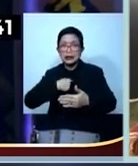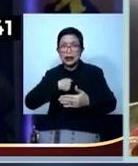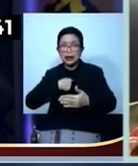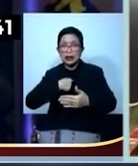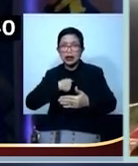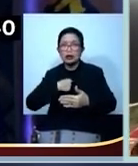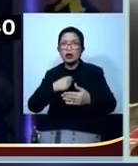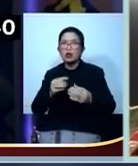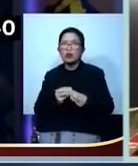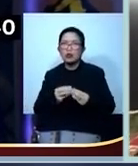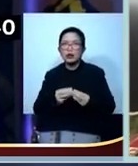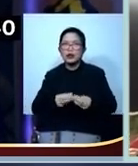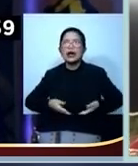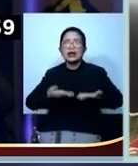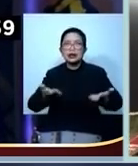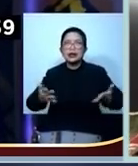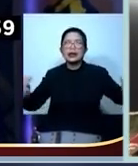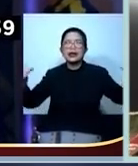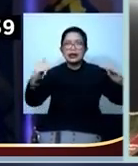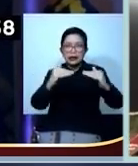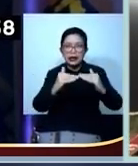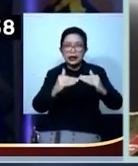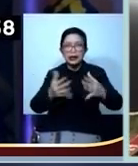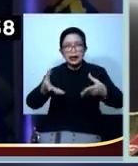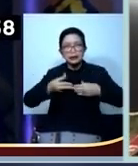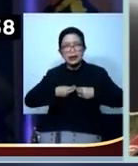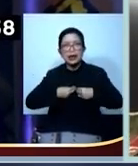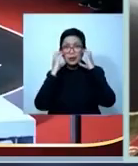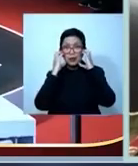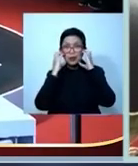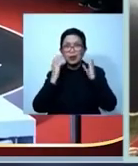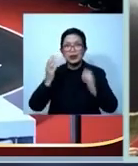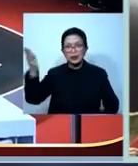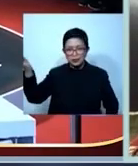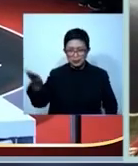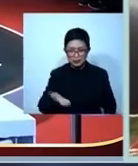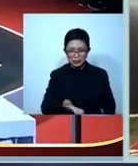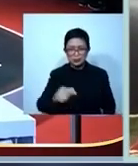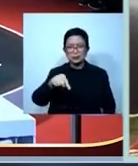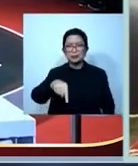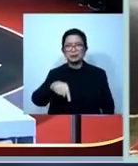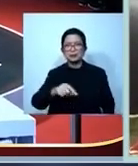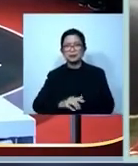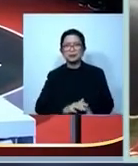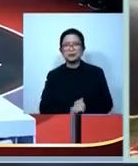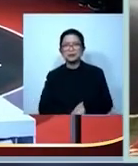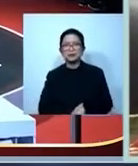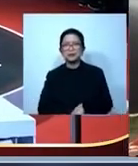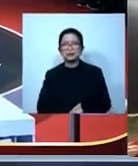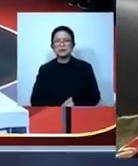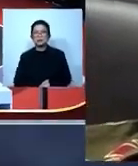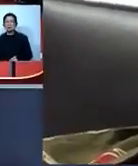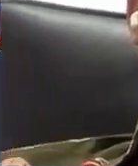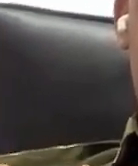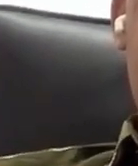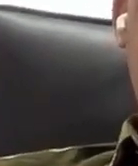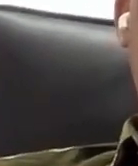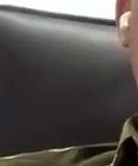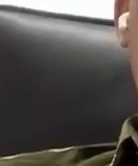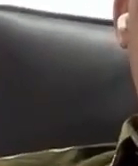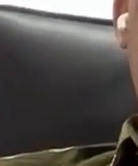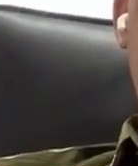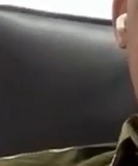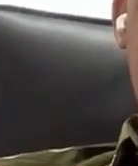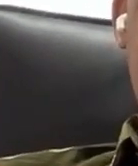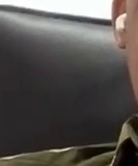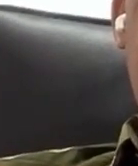diamini oleh Mas Anies waktu pas ketika penjelasan di isu tersebut dilontarkan gitu, Mbak. Oke, baik.